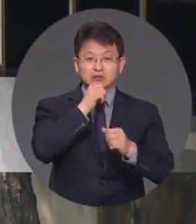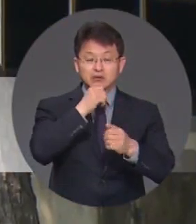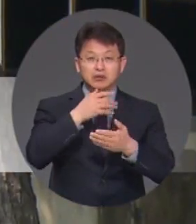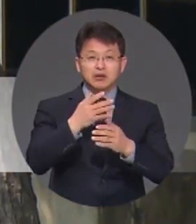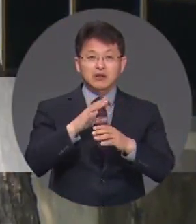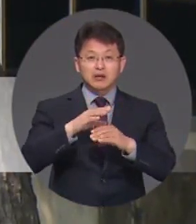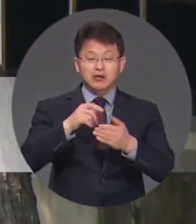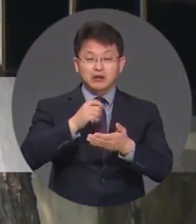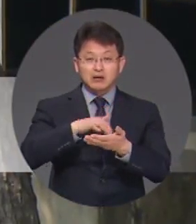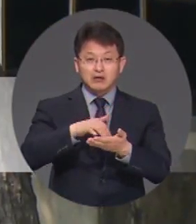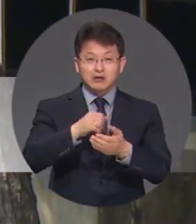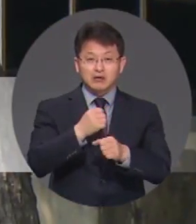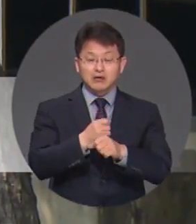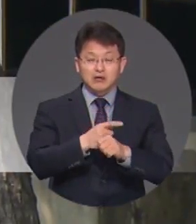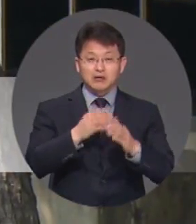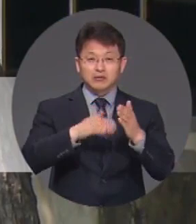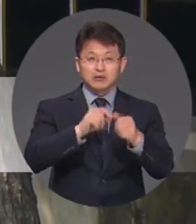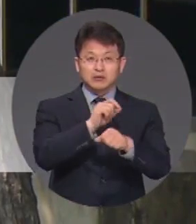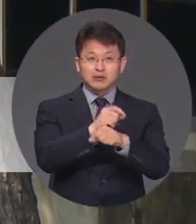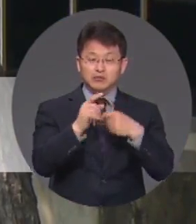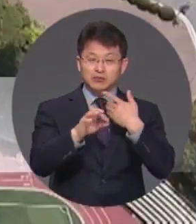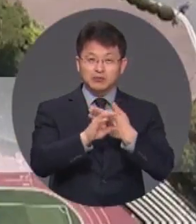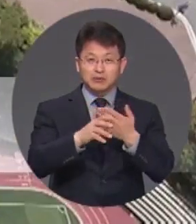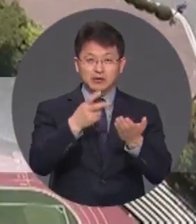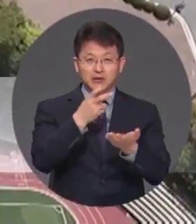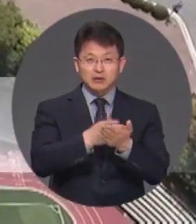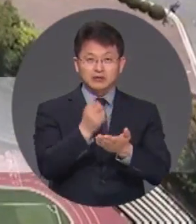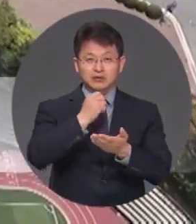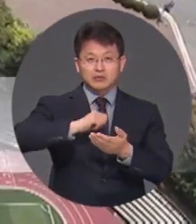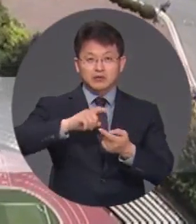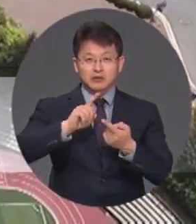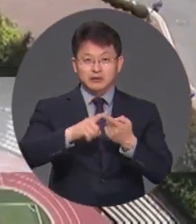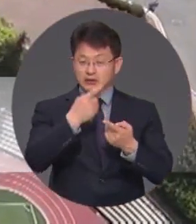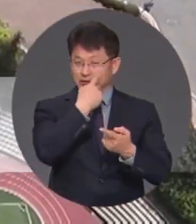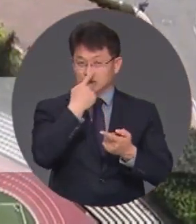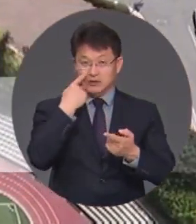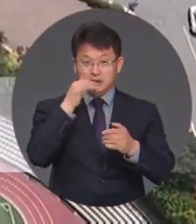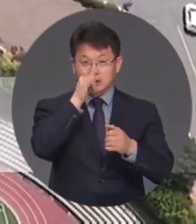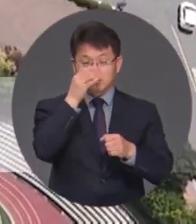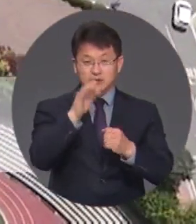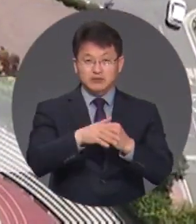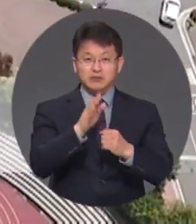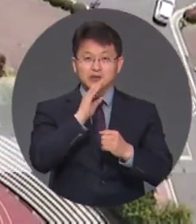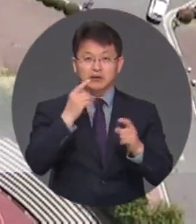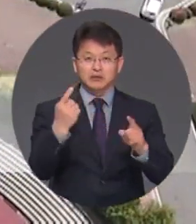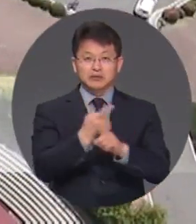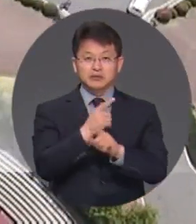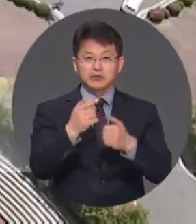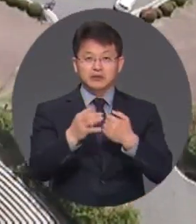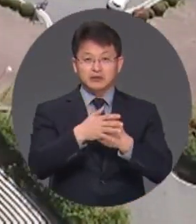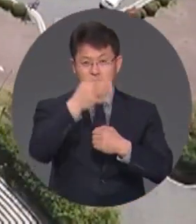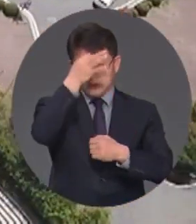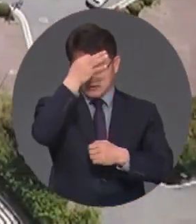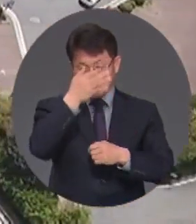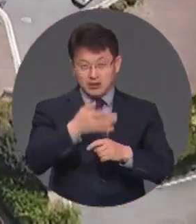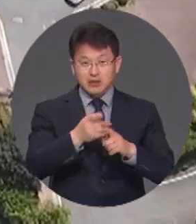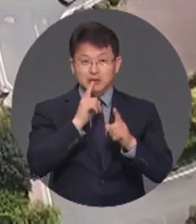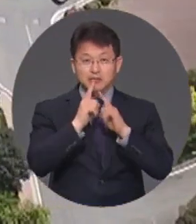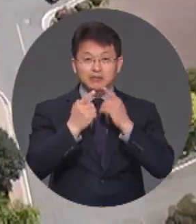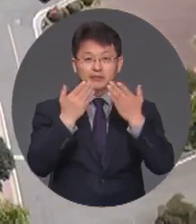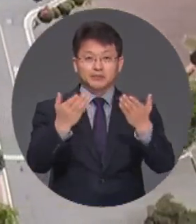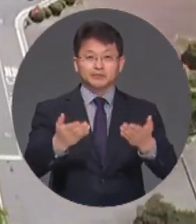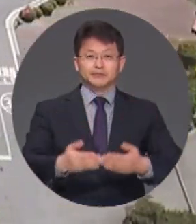처리 과정 일부 교직원의 복무가 규정과 학칙을 위반한 사실이 있었지만 즉각 시정하지 않아 사과드린다고